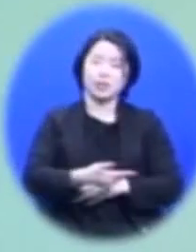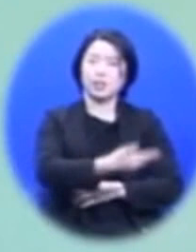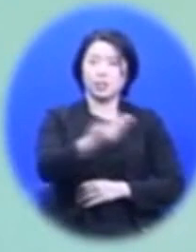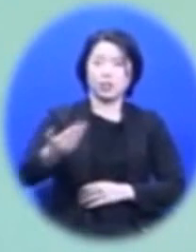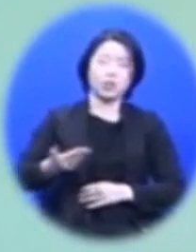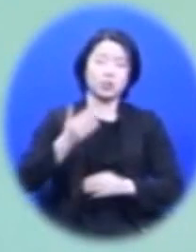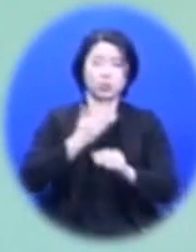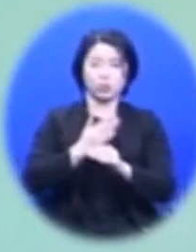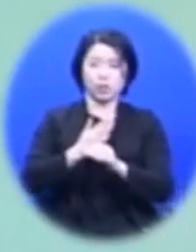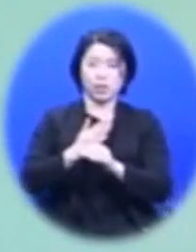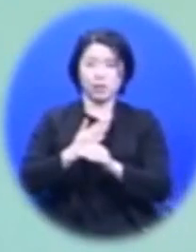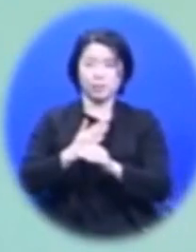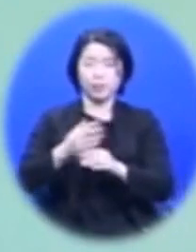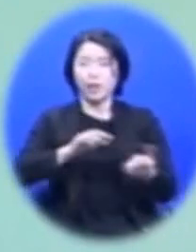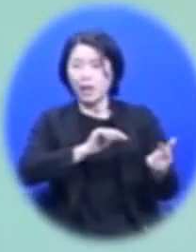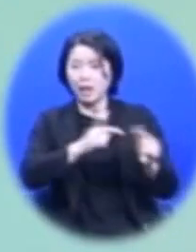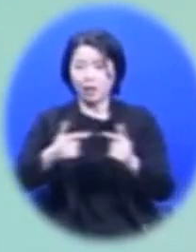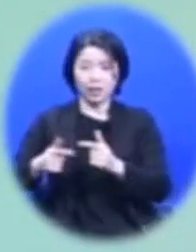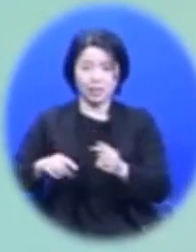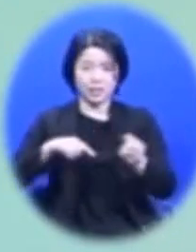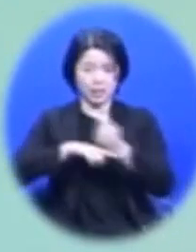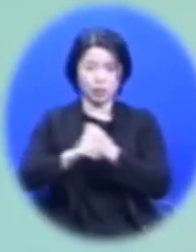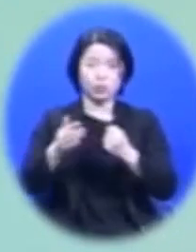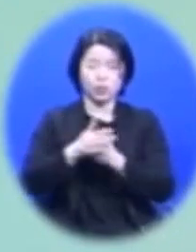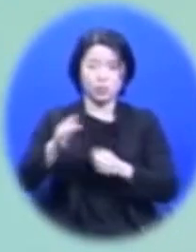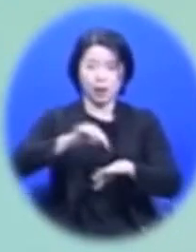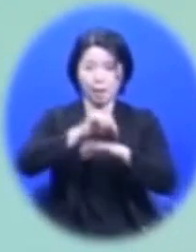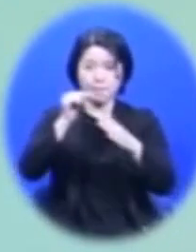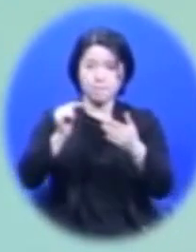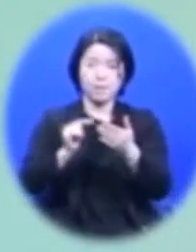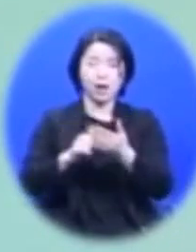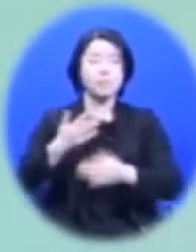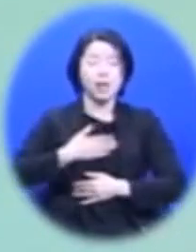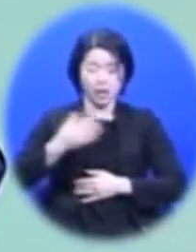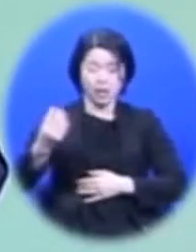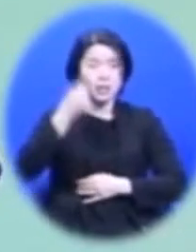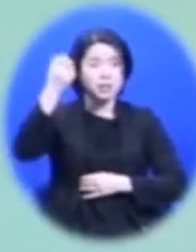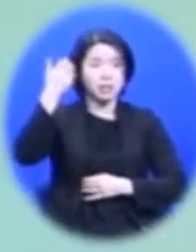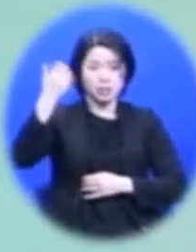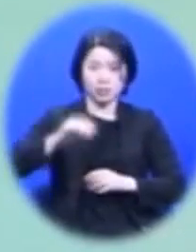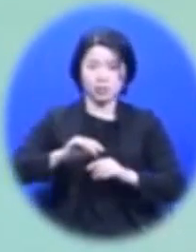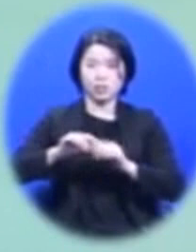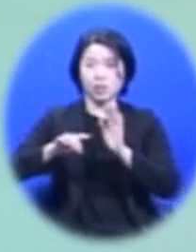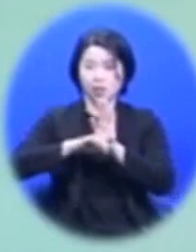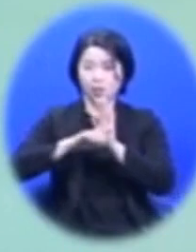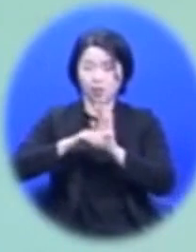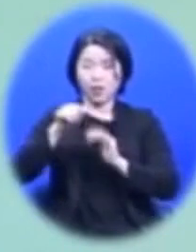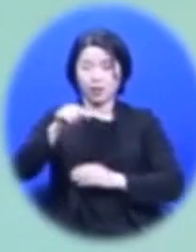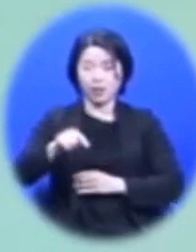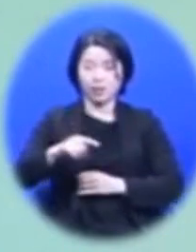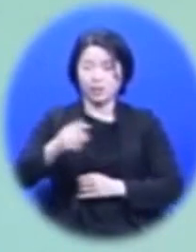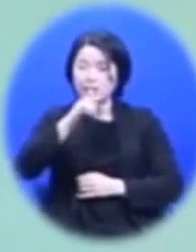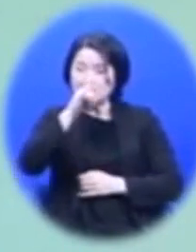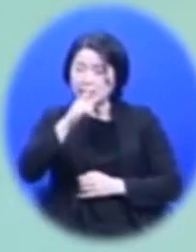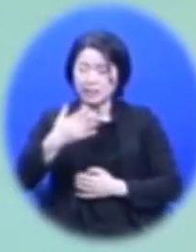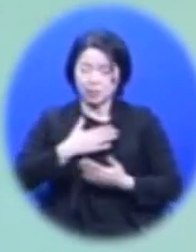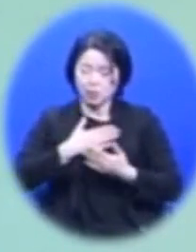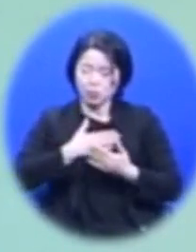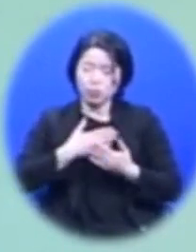여러분 중에 여러 가지 이유 때문에 마음에 내가 성령을 거역한 것이 있을까 봐